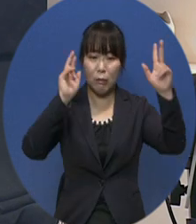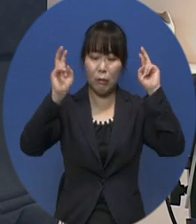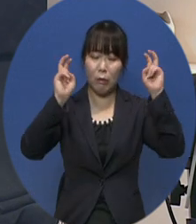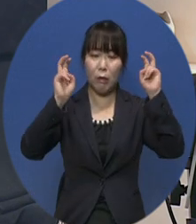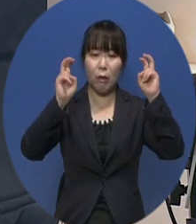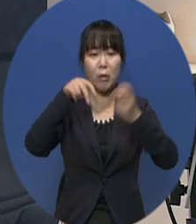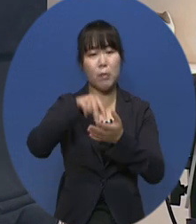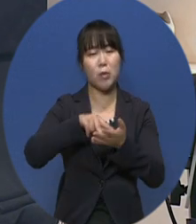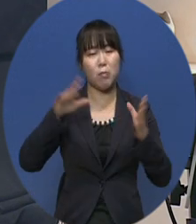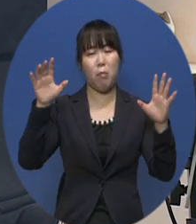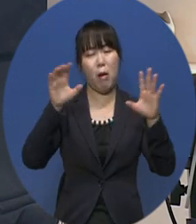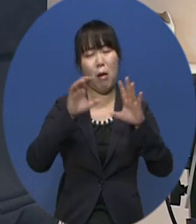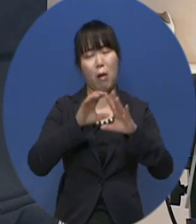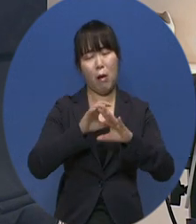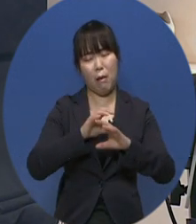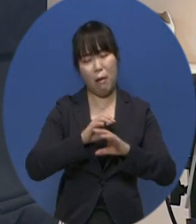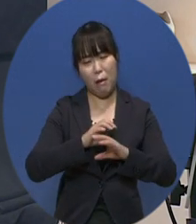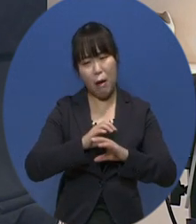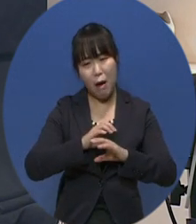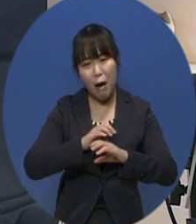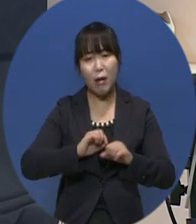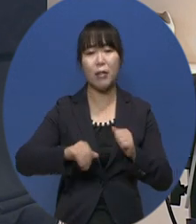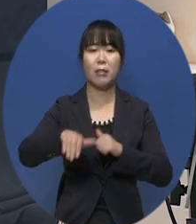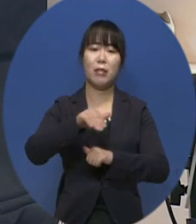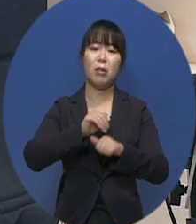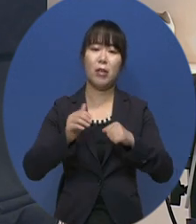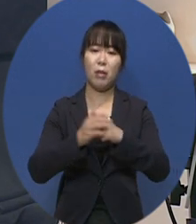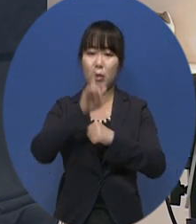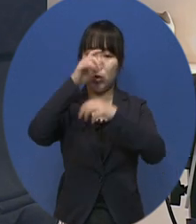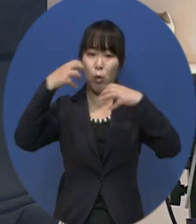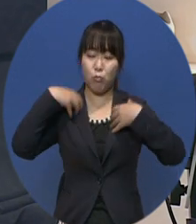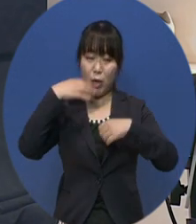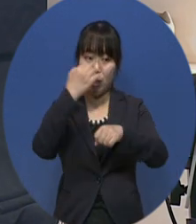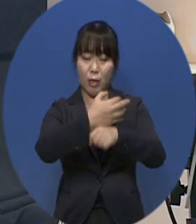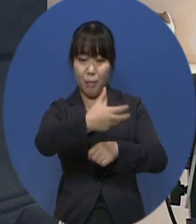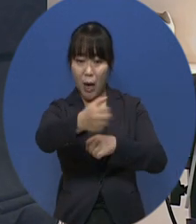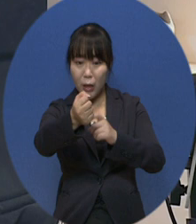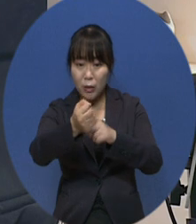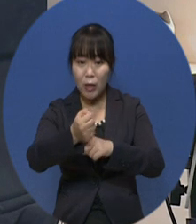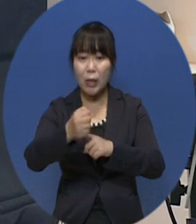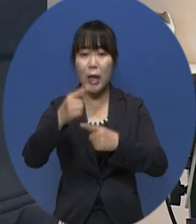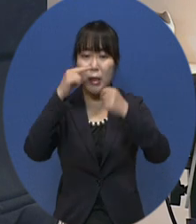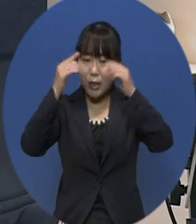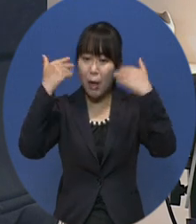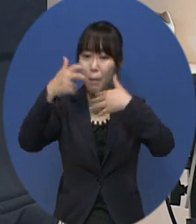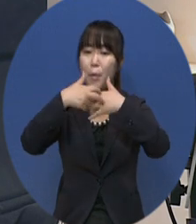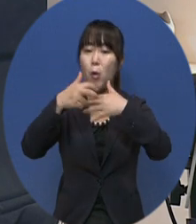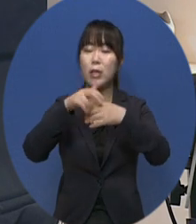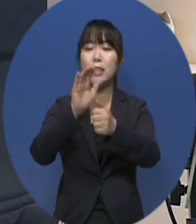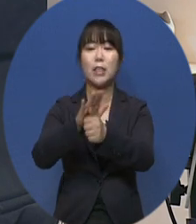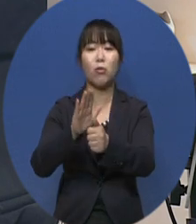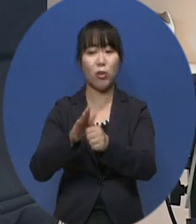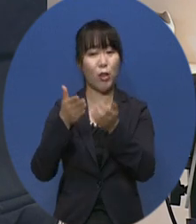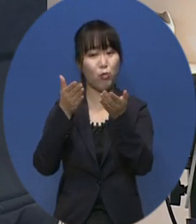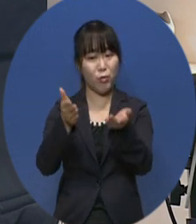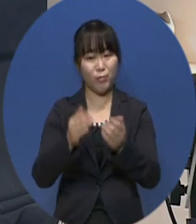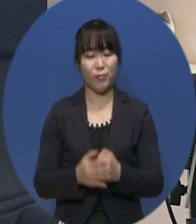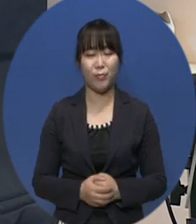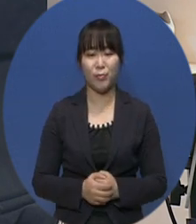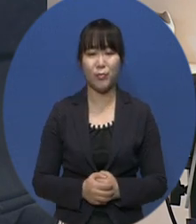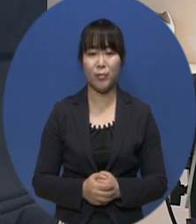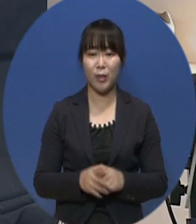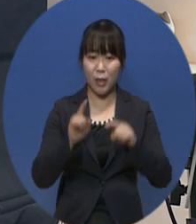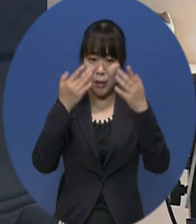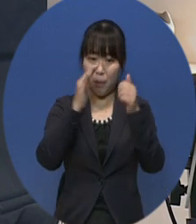망할 수밖에 없는 그렇겠네요. 상황이 되죠. 네. 그래서 그걸 이제 정부가 구매를 해서 네. 대학병원에 그걸 지원을 해줍니다. 대학병원에